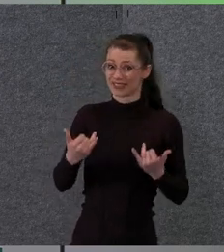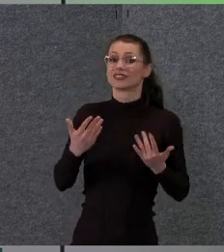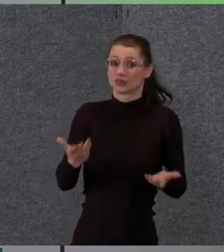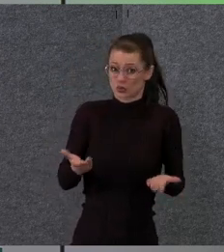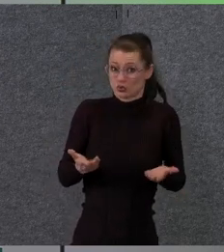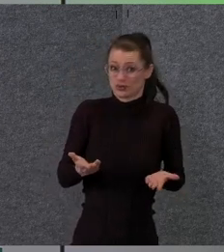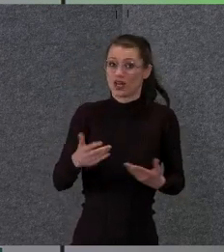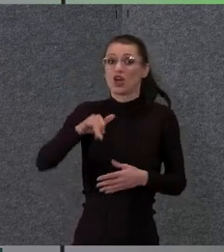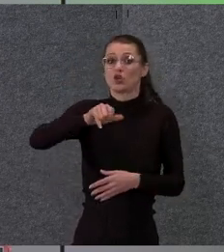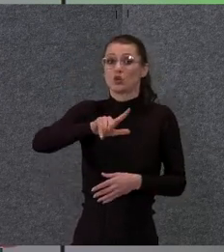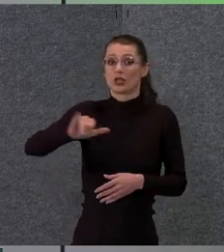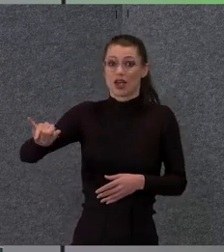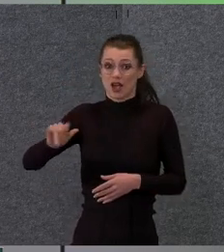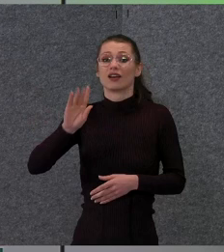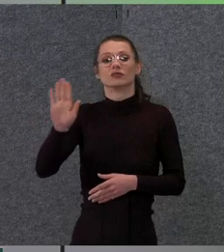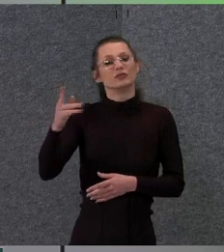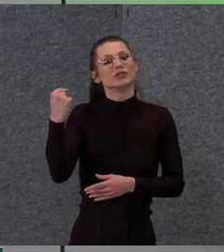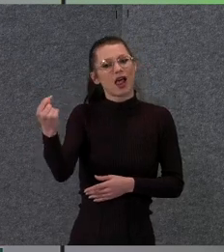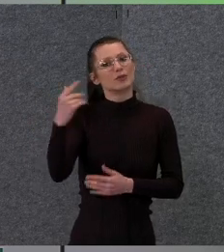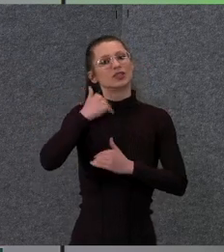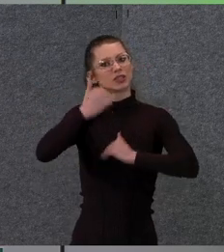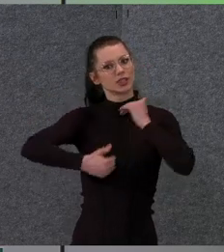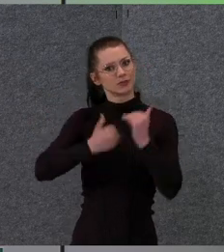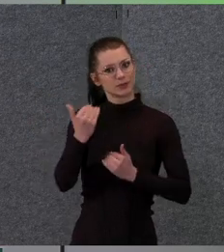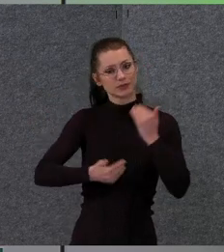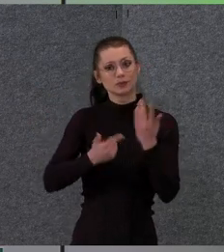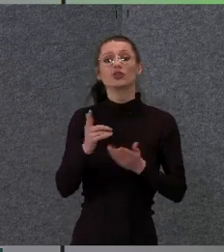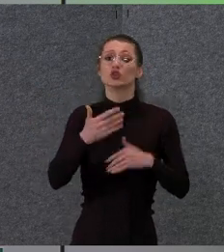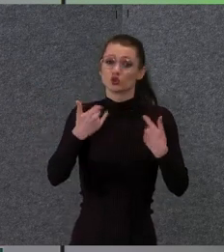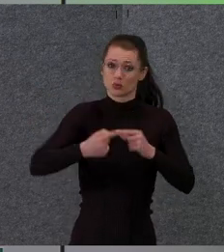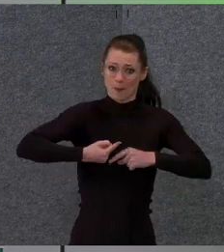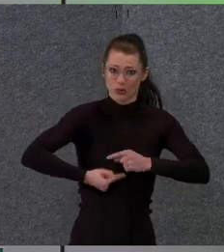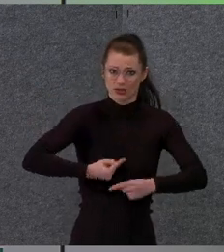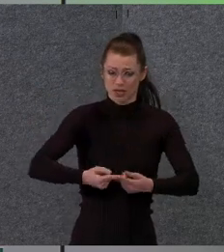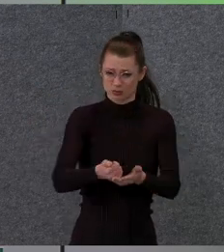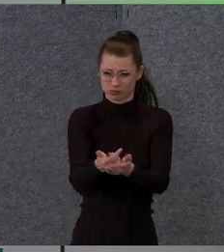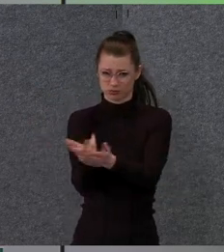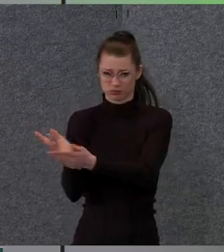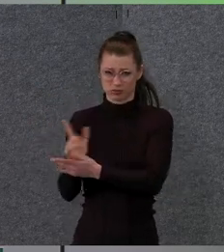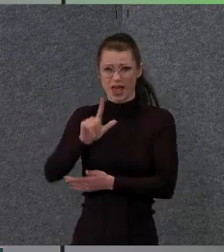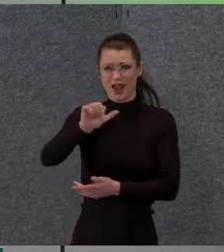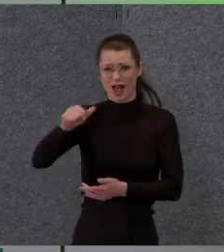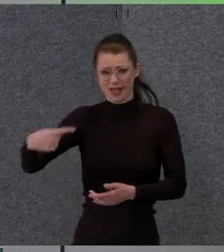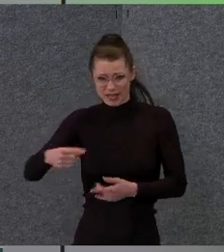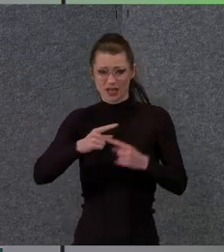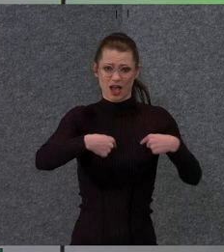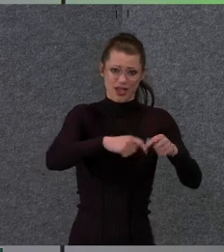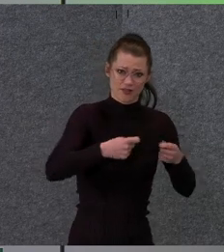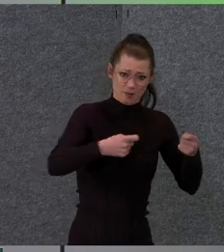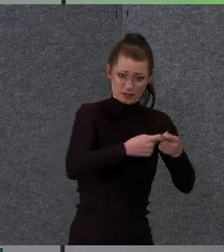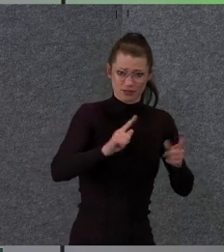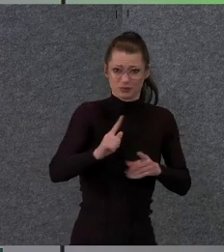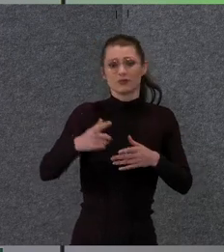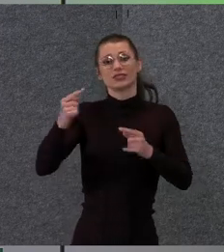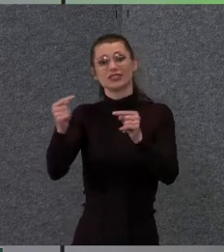Fall. Julia hat ausgeführt, dass wir in einem sehr, sehr breiten Prozess mit den LAG, auch mit den Kreisverbänden, sowohl an